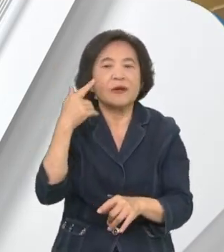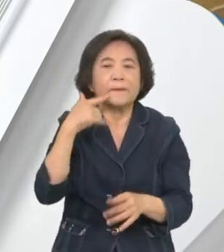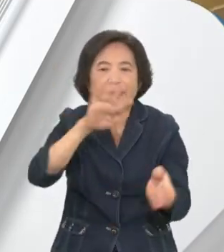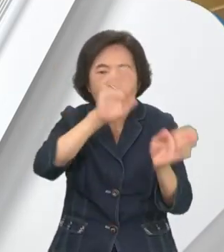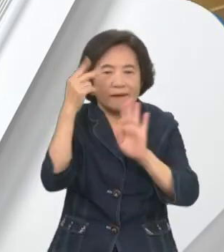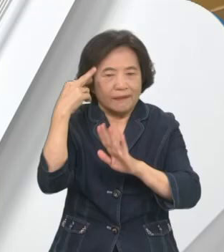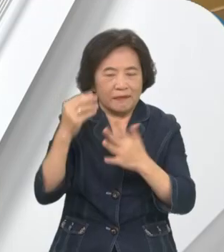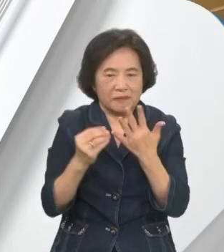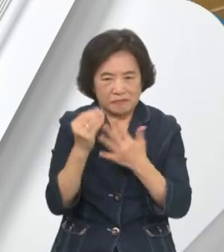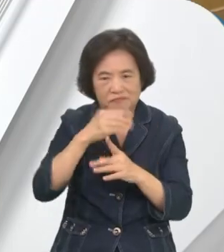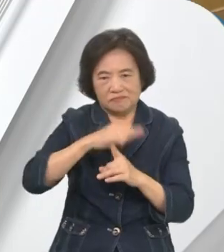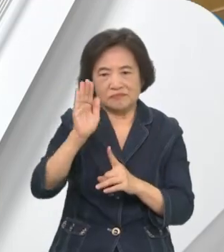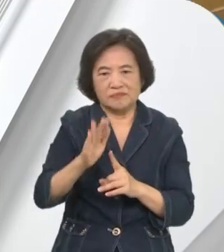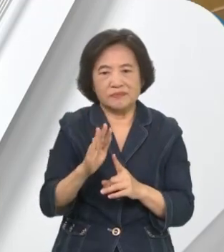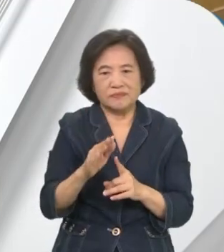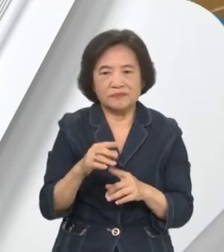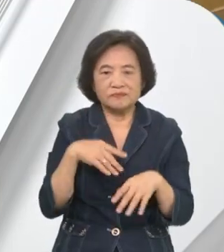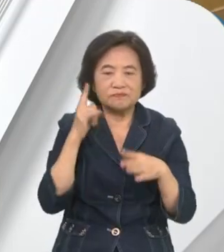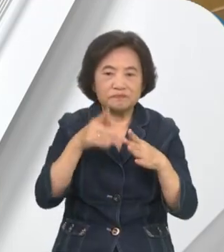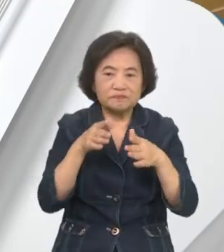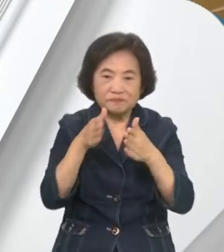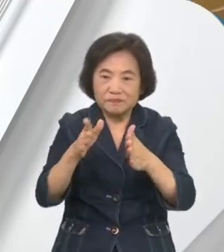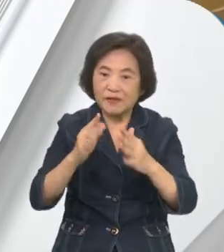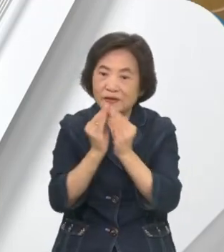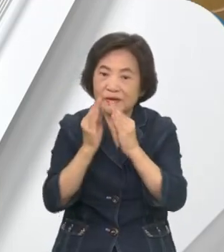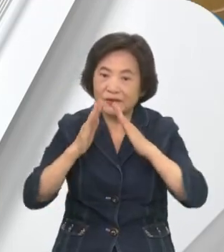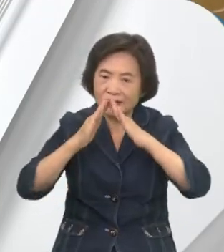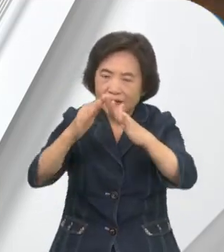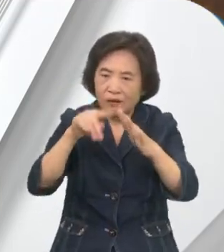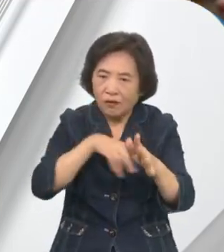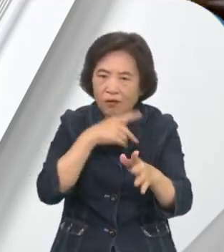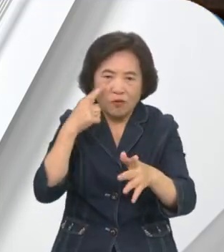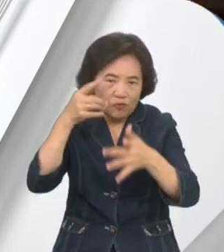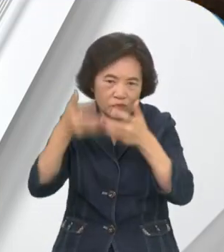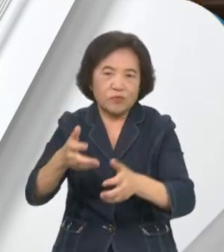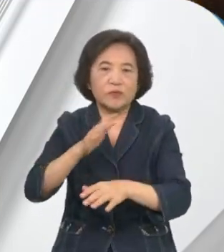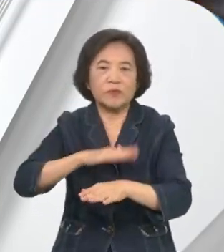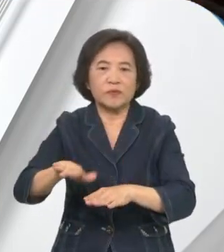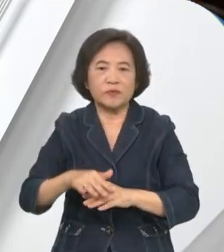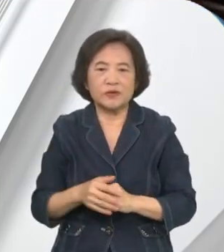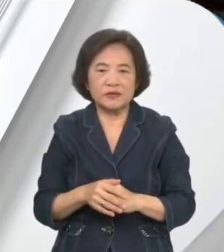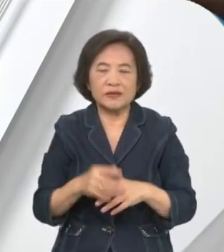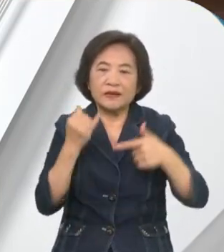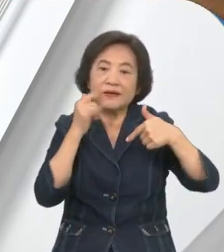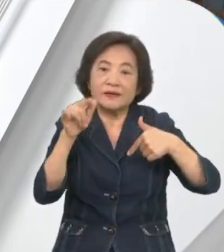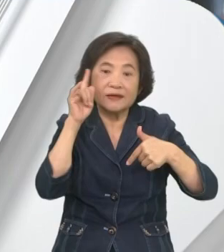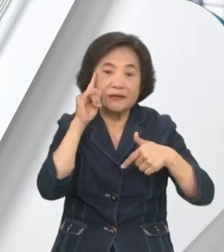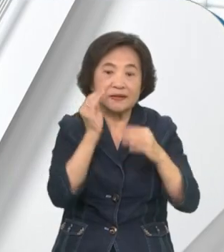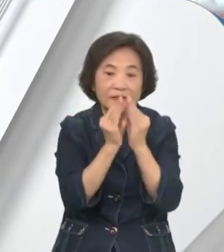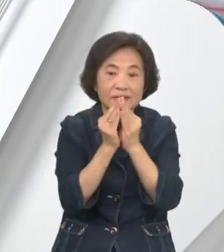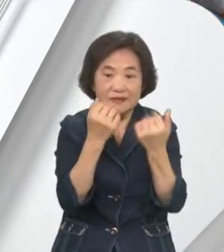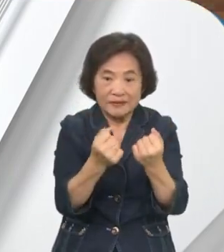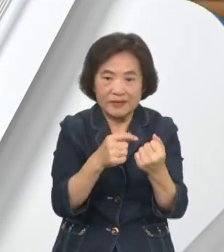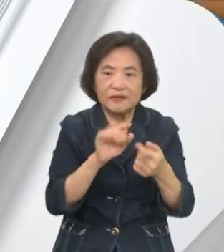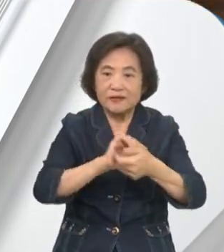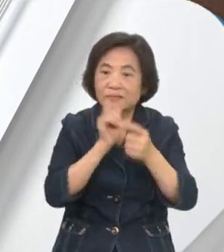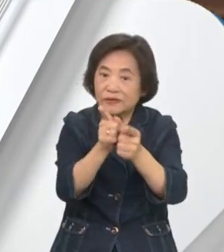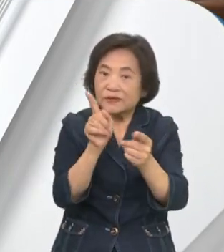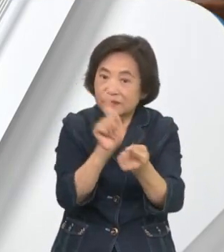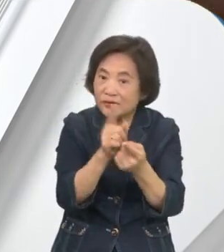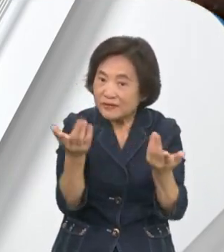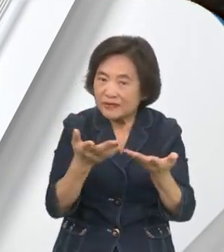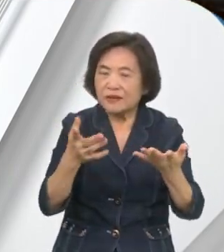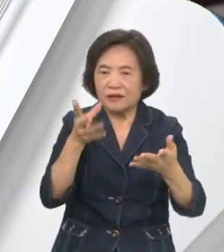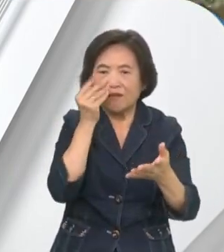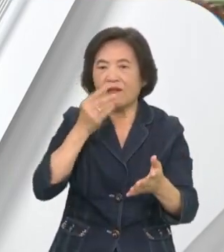的提升，我们才会对于我们的城市的面貌会去在乎它。 学生们强调，学生在地桃园听说一地桃园的事